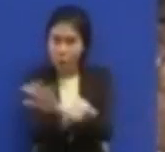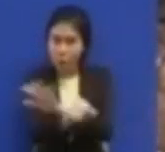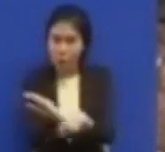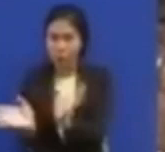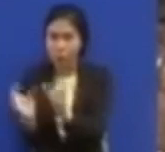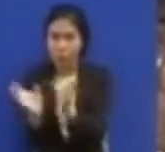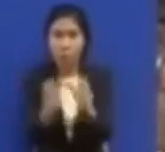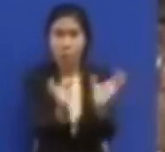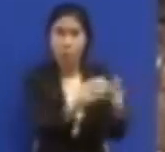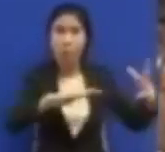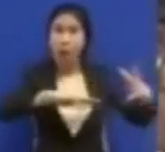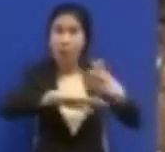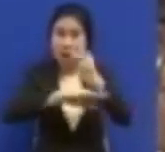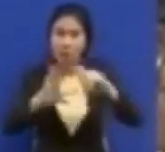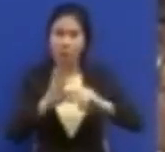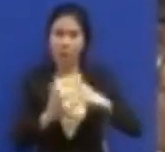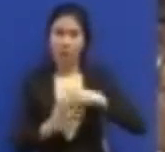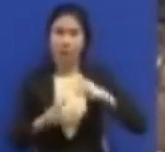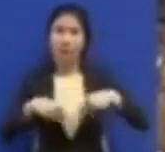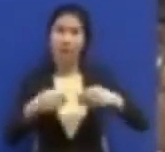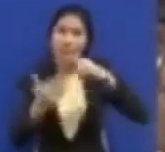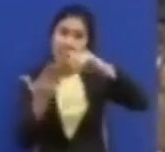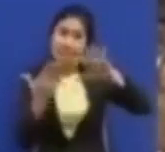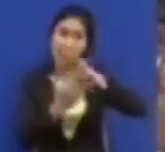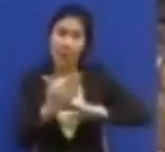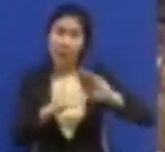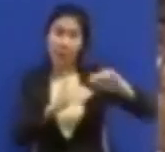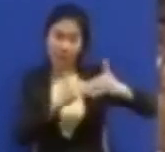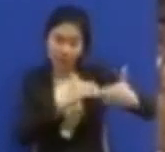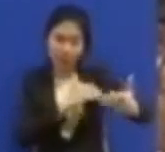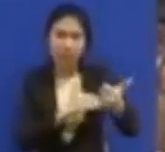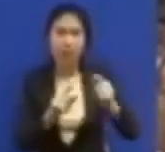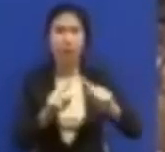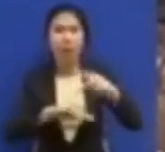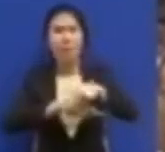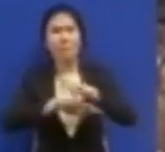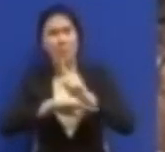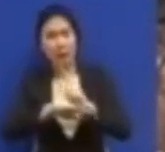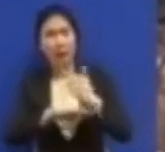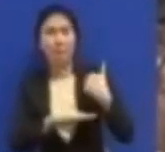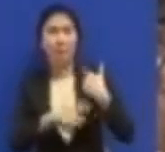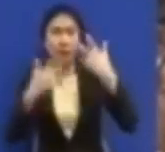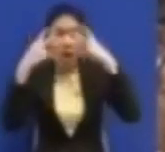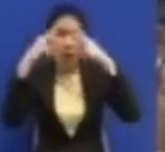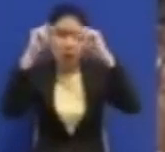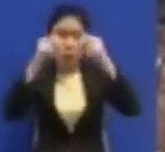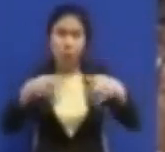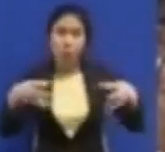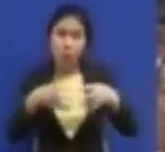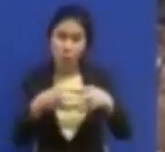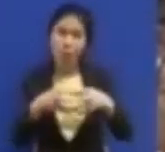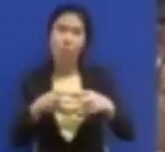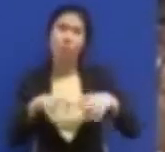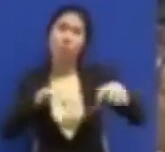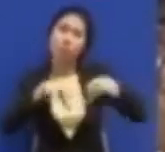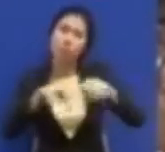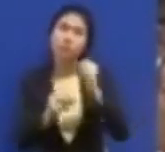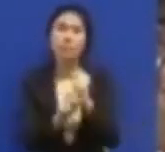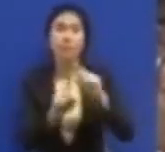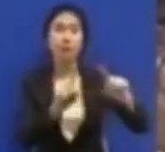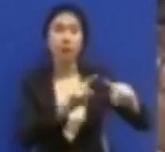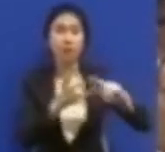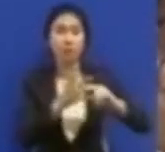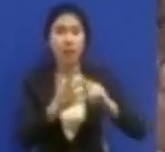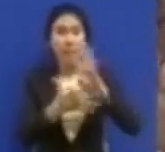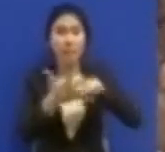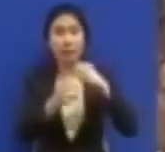ากเห็นประเทศขับเคลื่อนเดินหน้าไปได้มีประธานรัฐสภามีนายกรัฐมนตรีมีคณะรัฐมนตรีบริหารราชการแผ่นดินแล้วขับเคลื่อนเดินหน้าไปได้